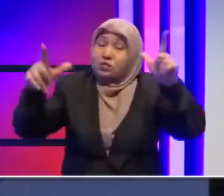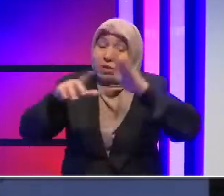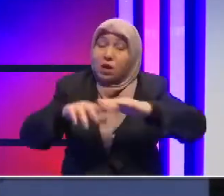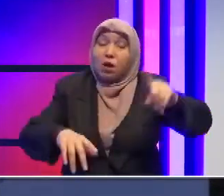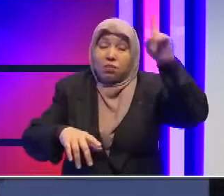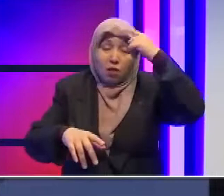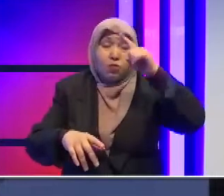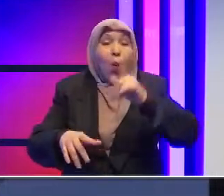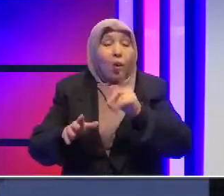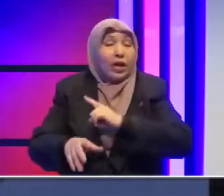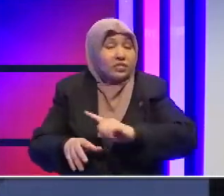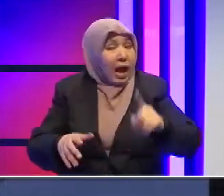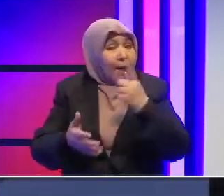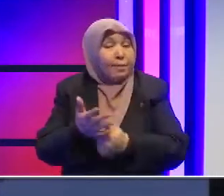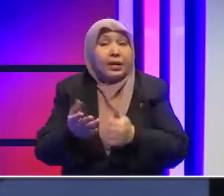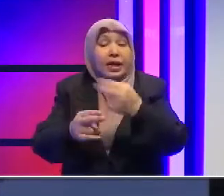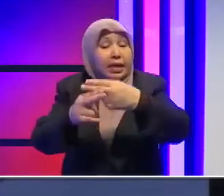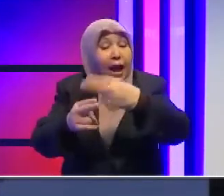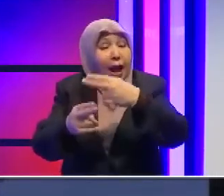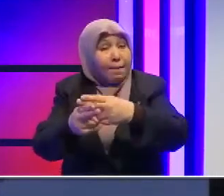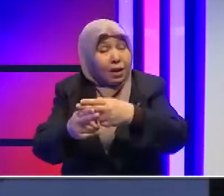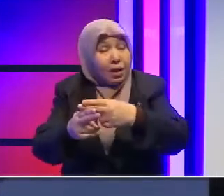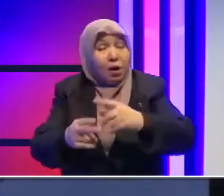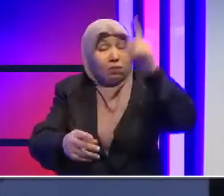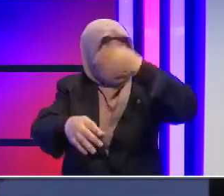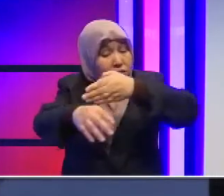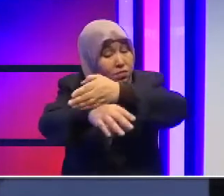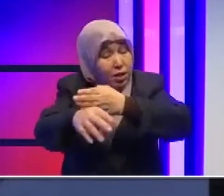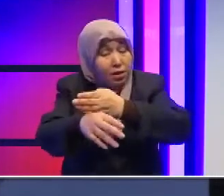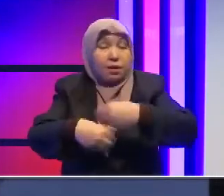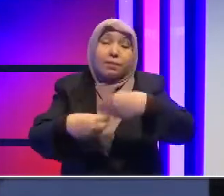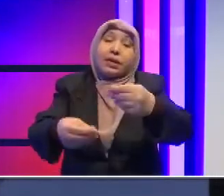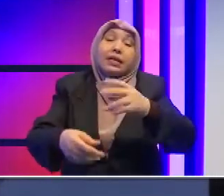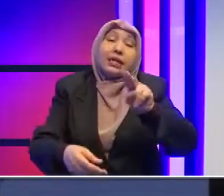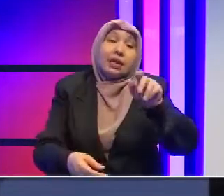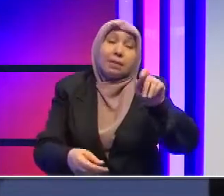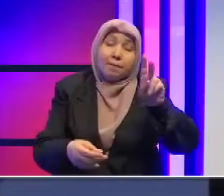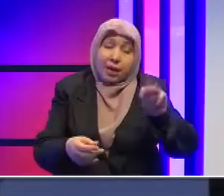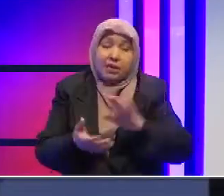yang dikorbankan atas nama Allah pun diberikan nikmat kepada orang yang taat ini. Masya-Allah. Ya,